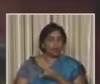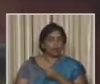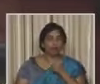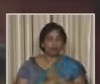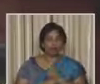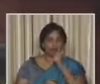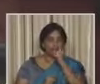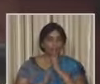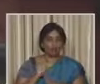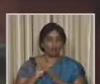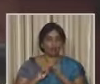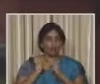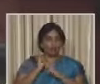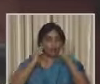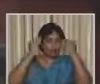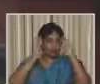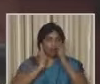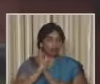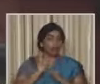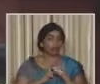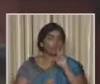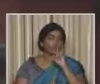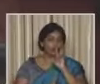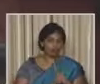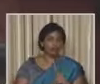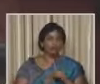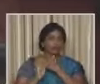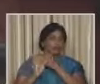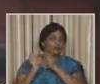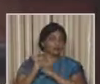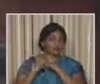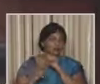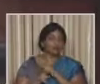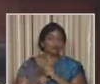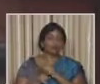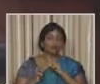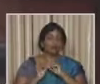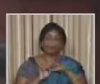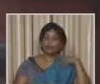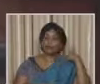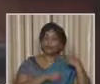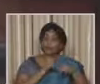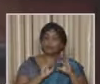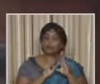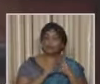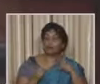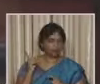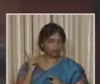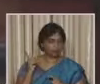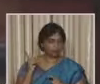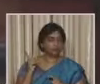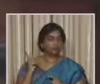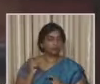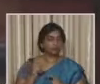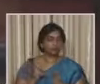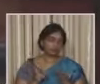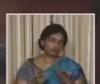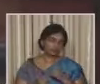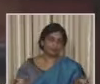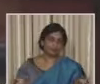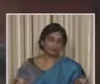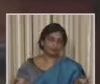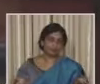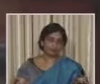எங்களுடைய பாரம்பரிய குடும்ப பகைமையை உடையது என்று நாமல் ராஜபக்ச கூறினார். இது என்ன கேலிக்கூத்து? அடிப்படை என்றால் அப்படி